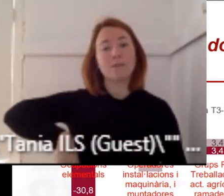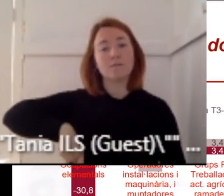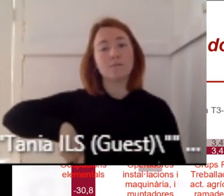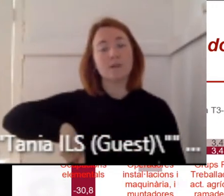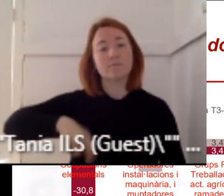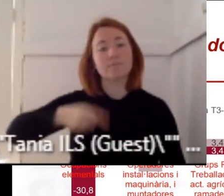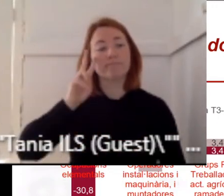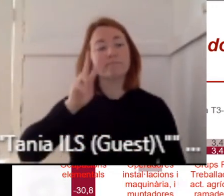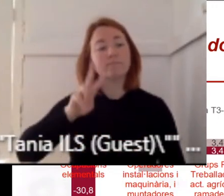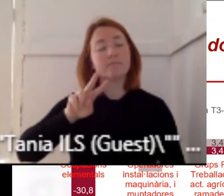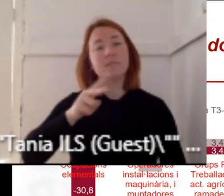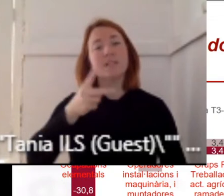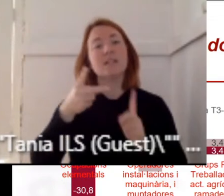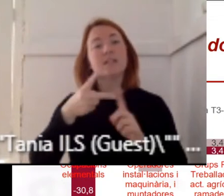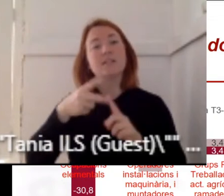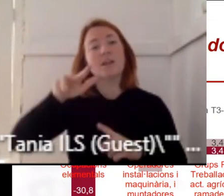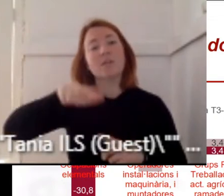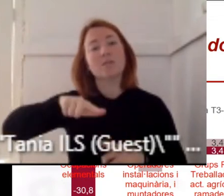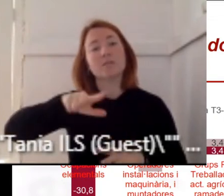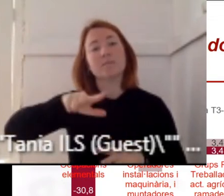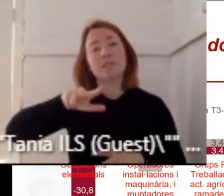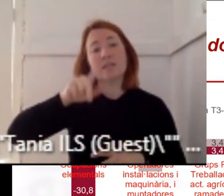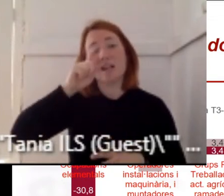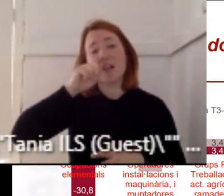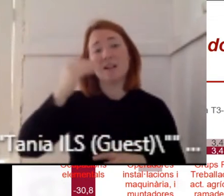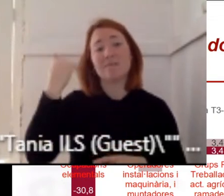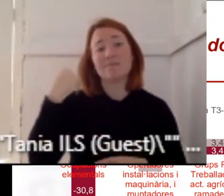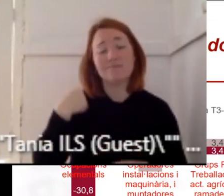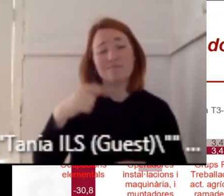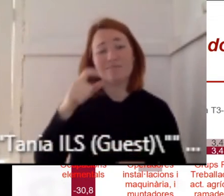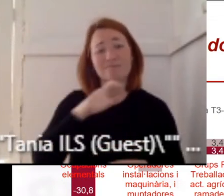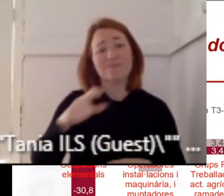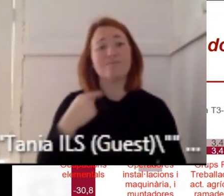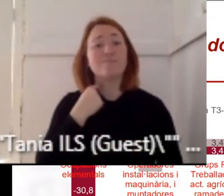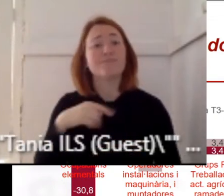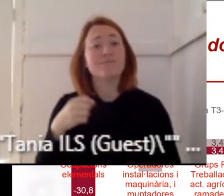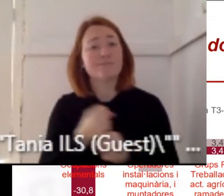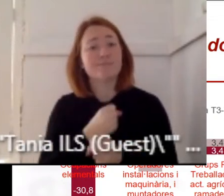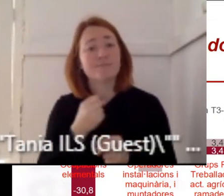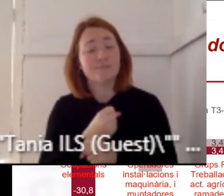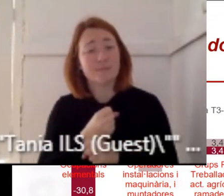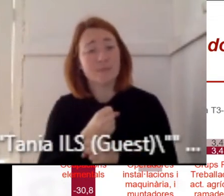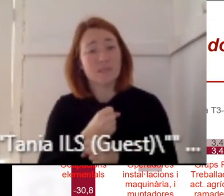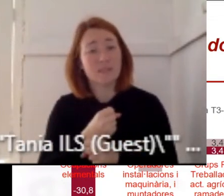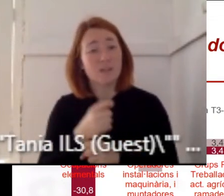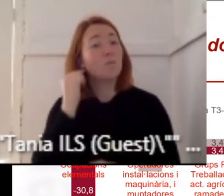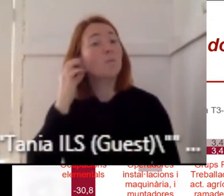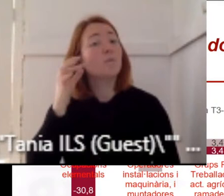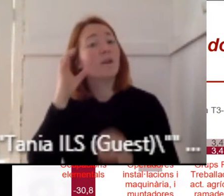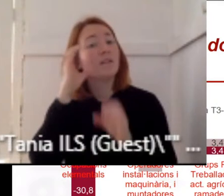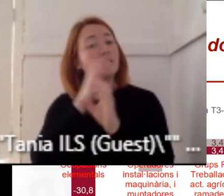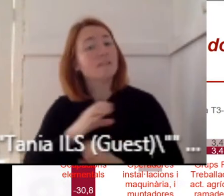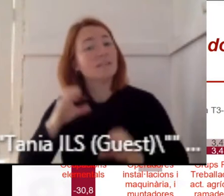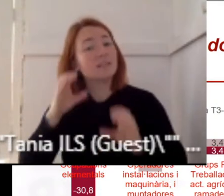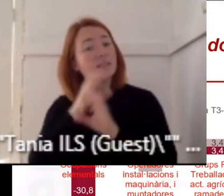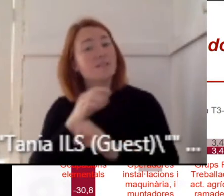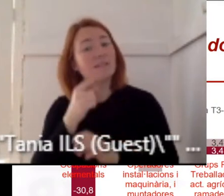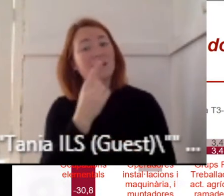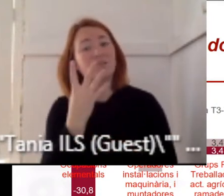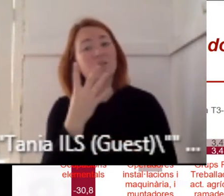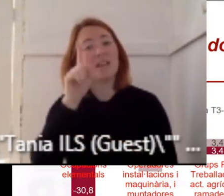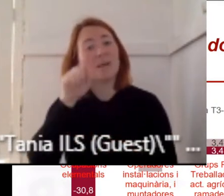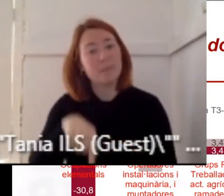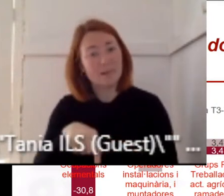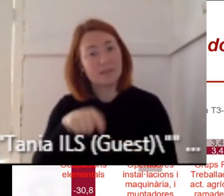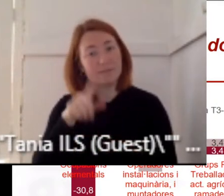segon trimestre de 2020 es van perdre 14.000 llocs de treball de dones professionals científiques i intel·lectuals, front